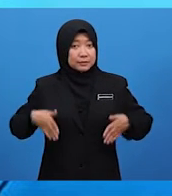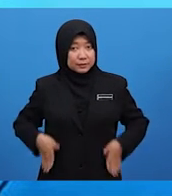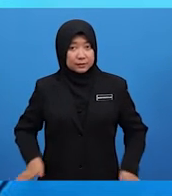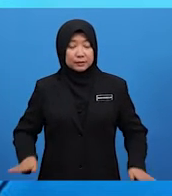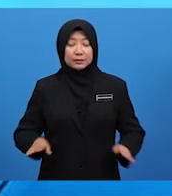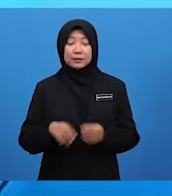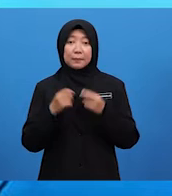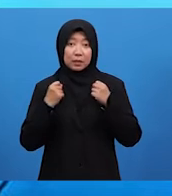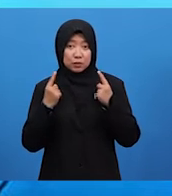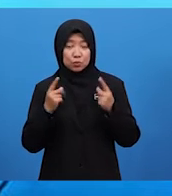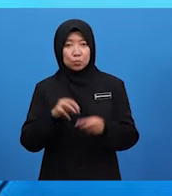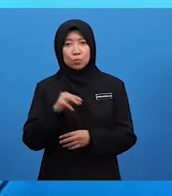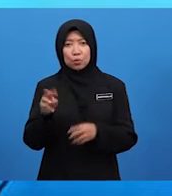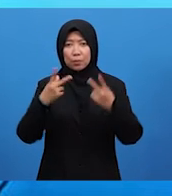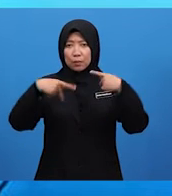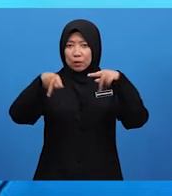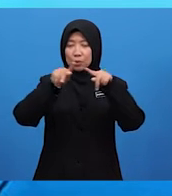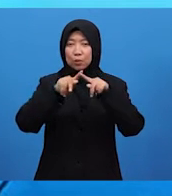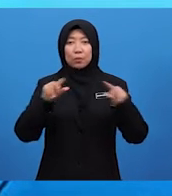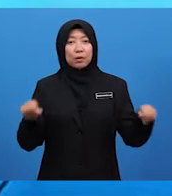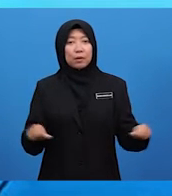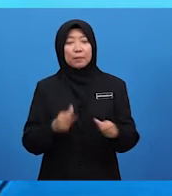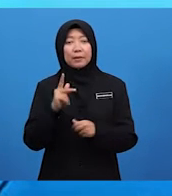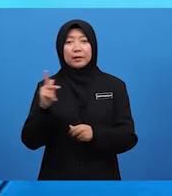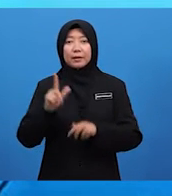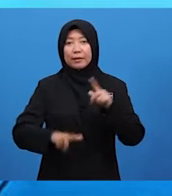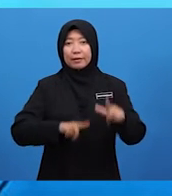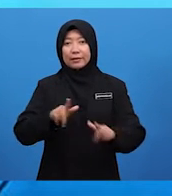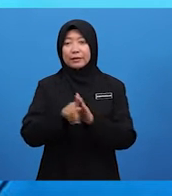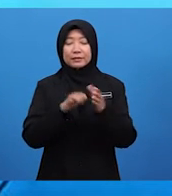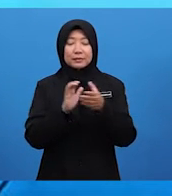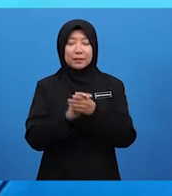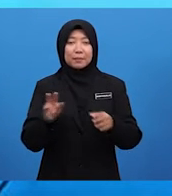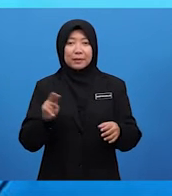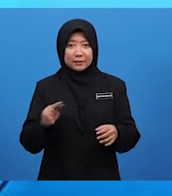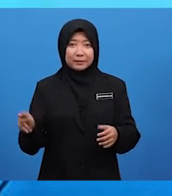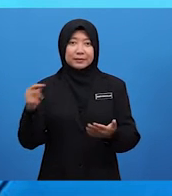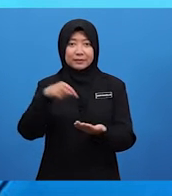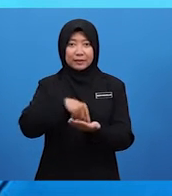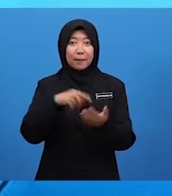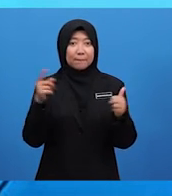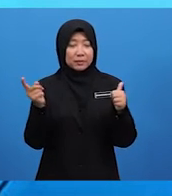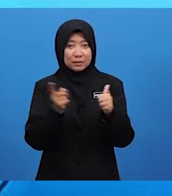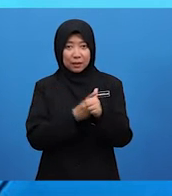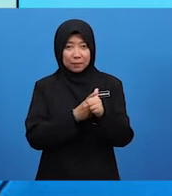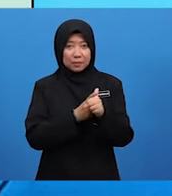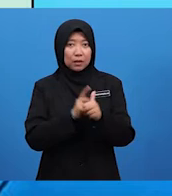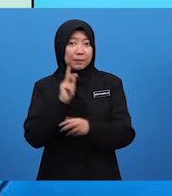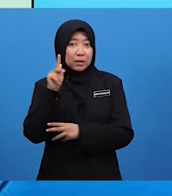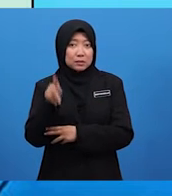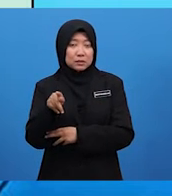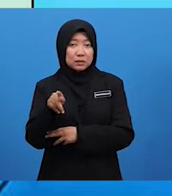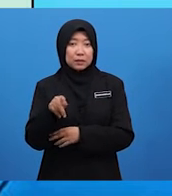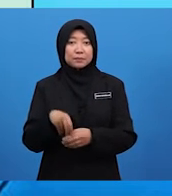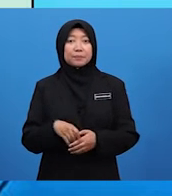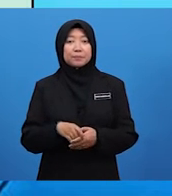berlisu, murid-murid perlu mengamalkan langkah-langkah keselamatan berikut. Pertama, pastikan